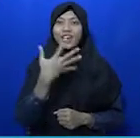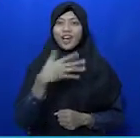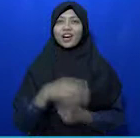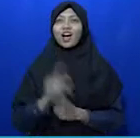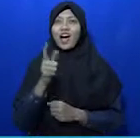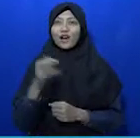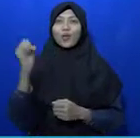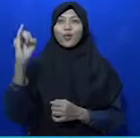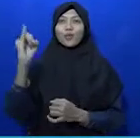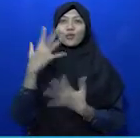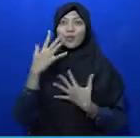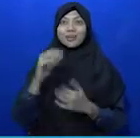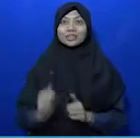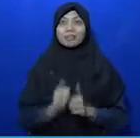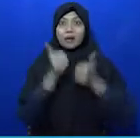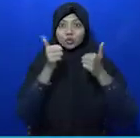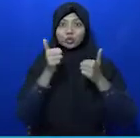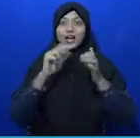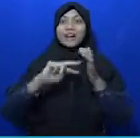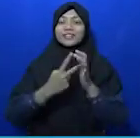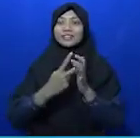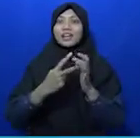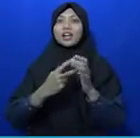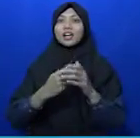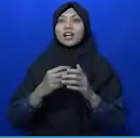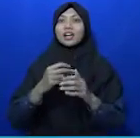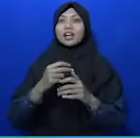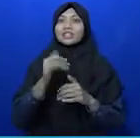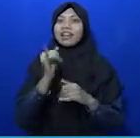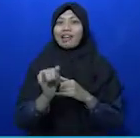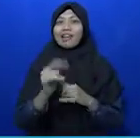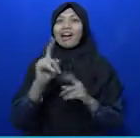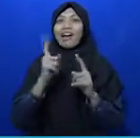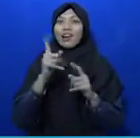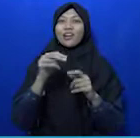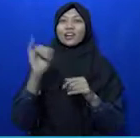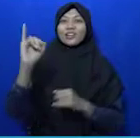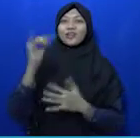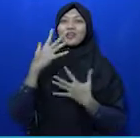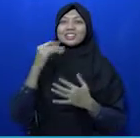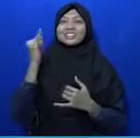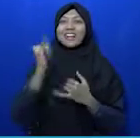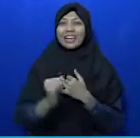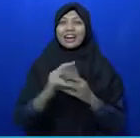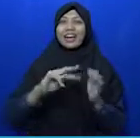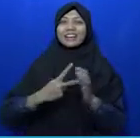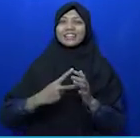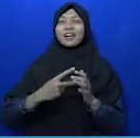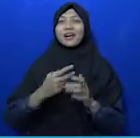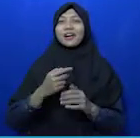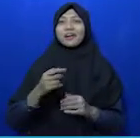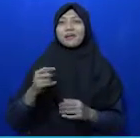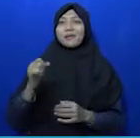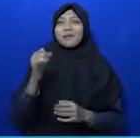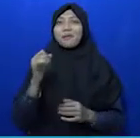news. Nah sekarang good news-nya ini adalah kita tadi sudah mengatakan kita sudah akan mengambil alih impor. Dan